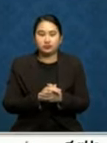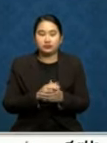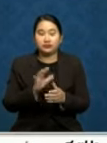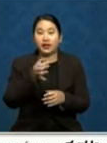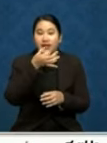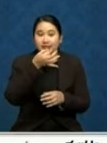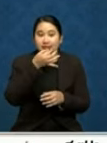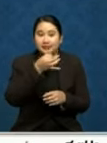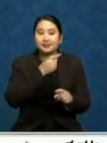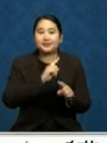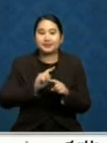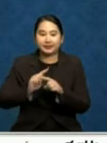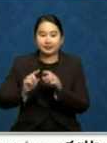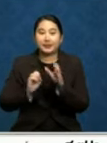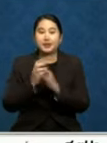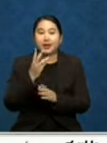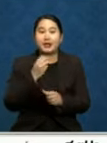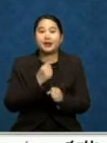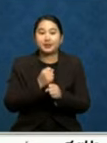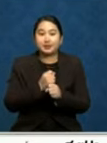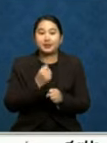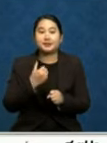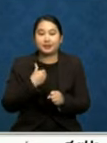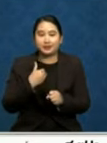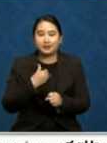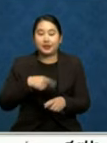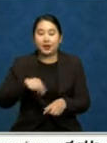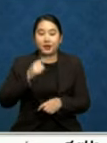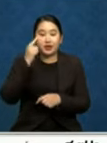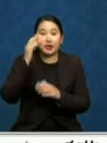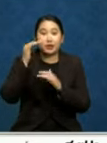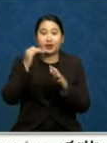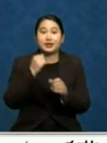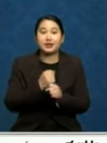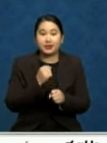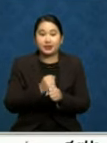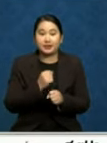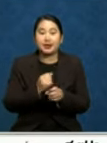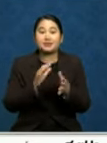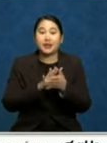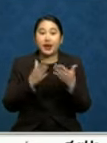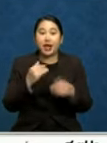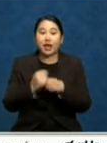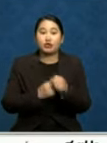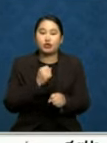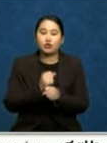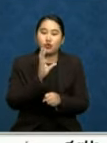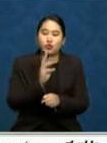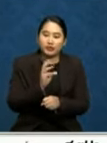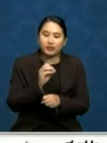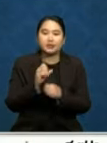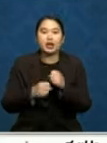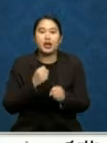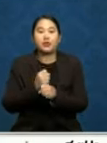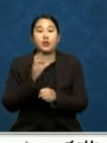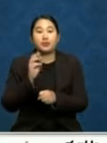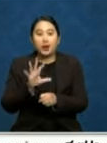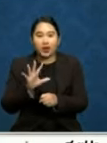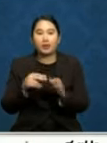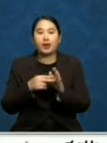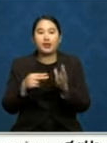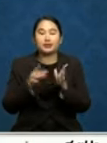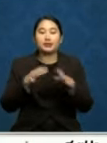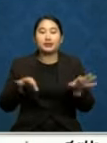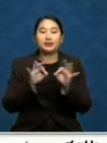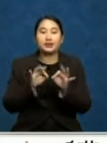าชีพมันมีสวัสดิการนะครับทุกคนก็หวังทำงานไปพอเกษียณ60 65ก็ต้องเป็นแรงจูง